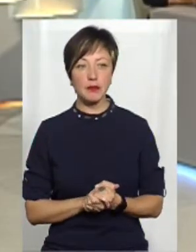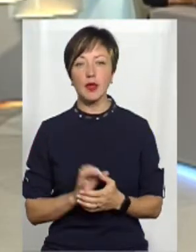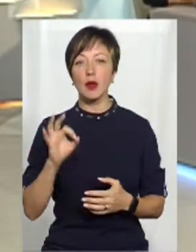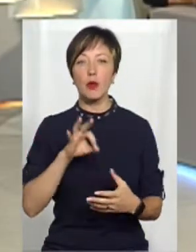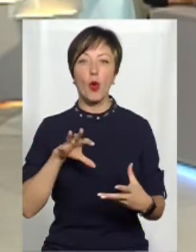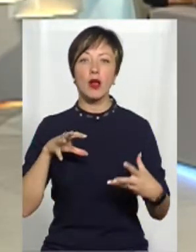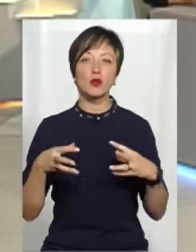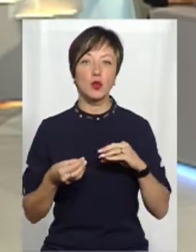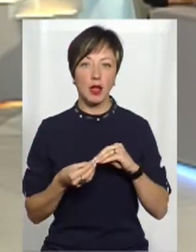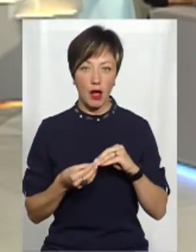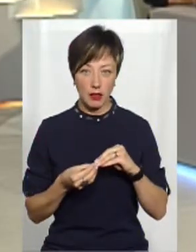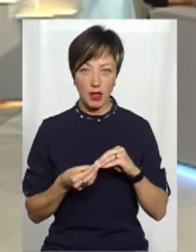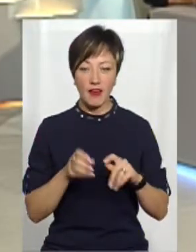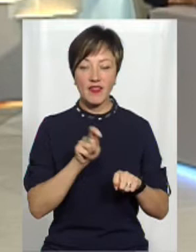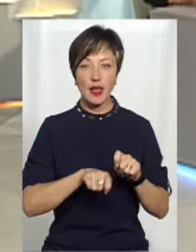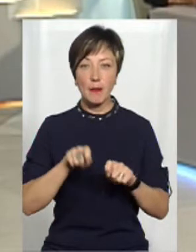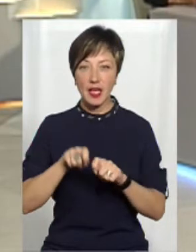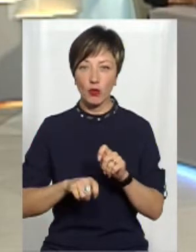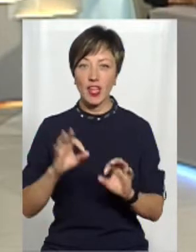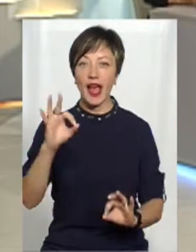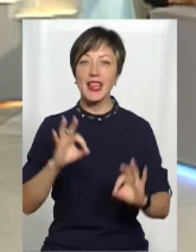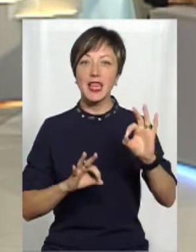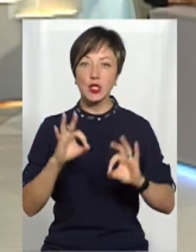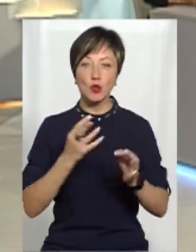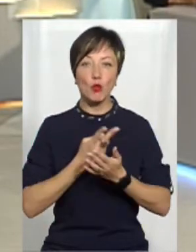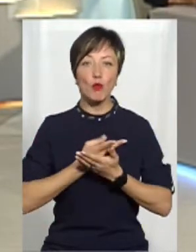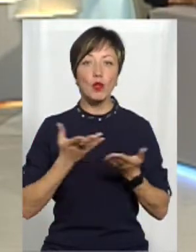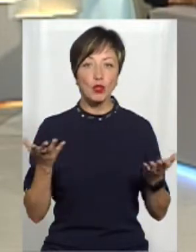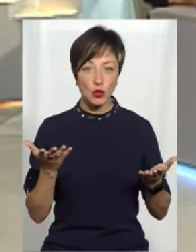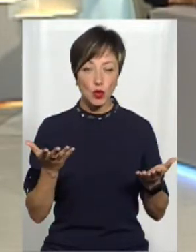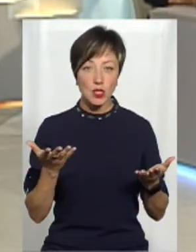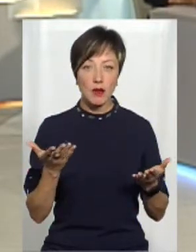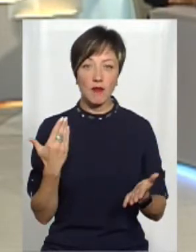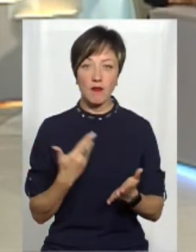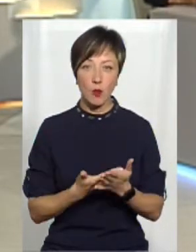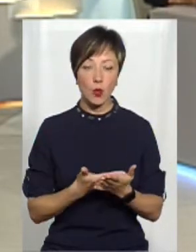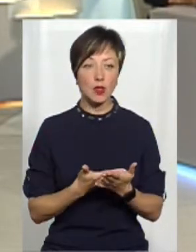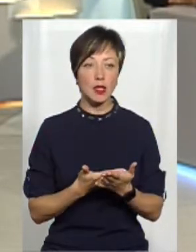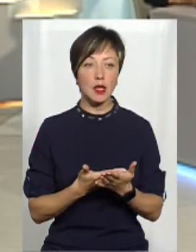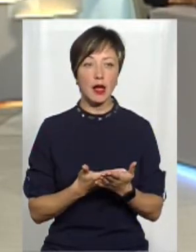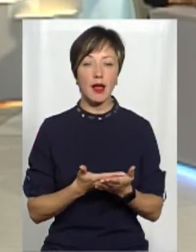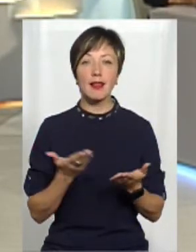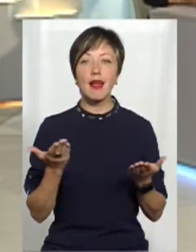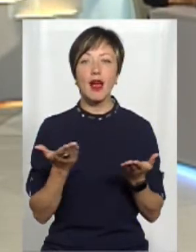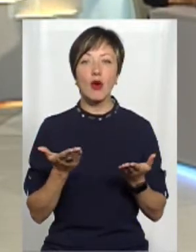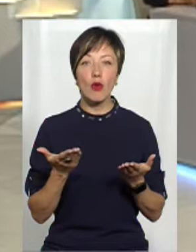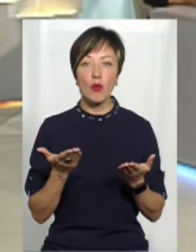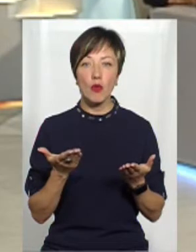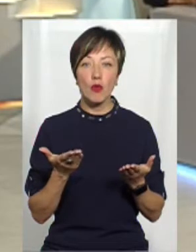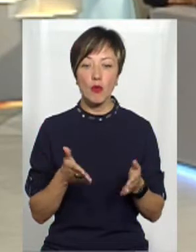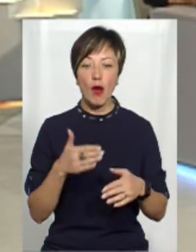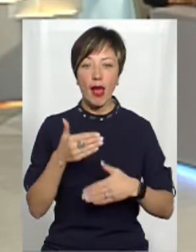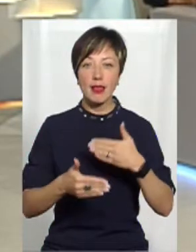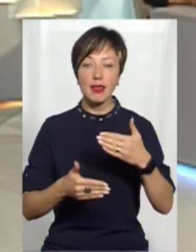Про результати вимірювання індексу публічності, от на якому місці